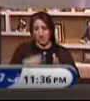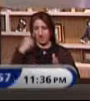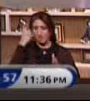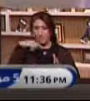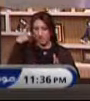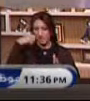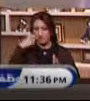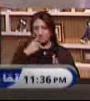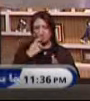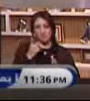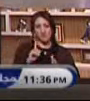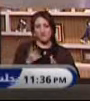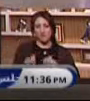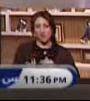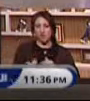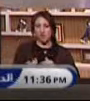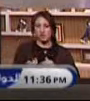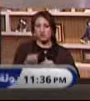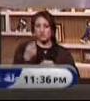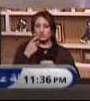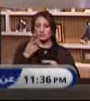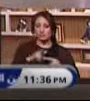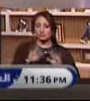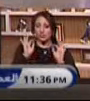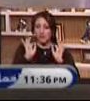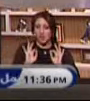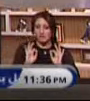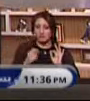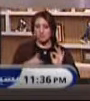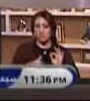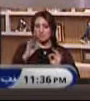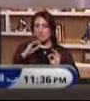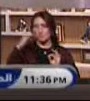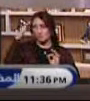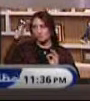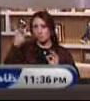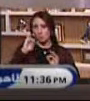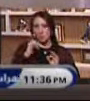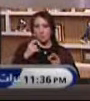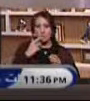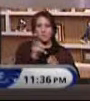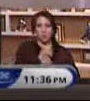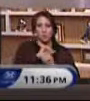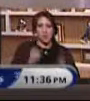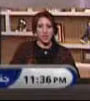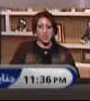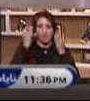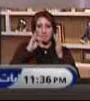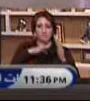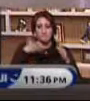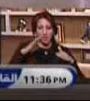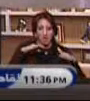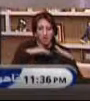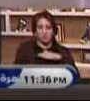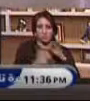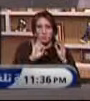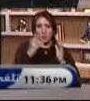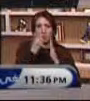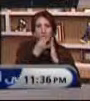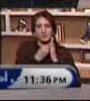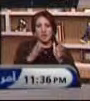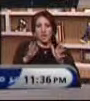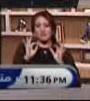وهو معرض عنها فهو ماسك في الدنيا اللي سايباه وناسي الاخره اللي جايه دي ما هذه منابع قسوة القلب.